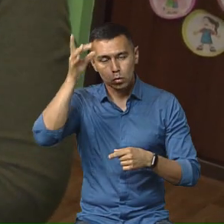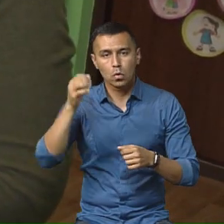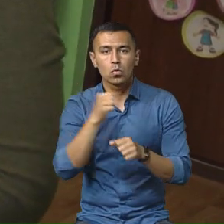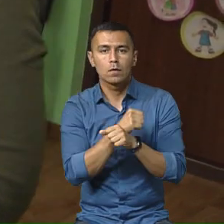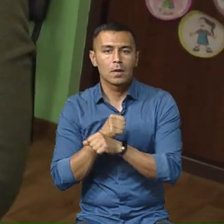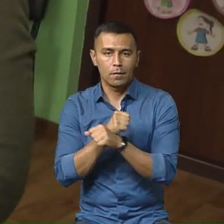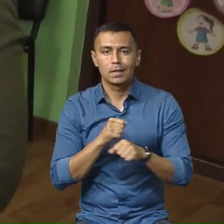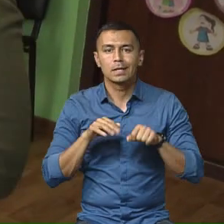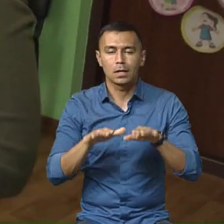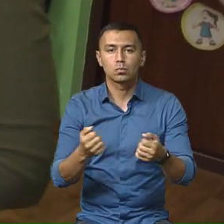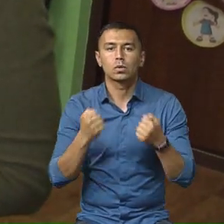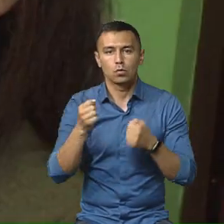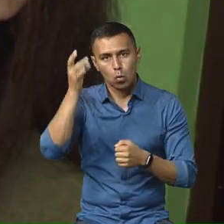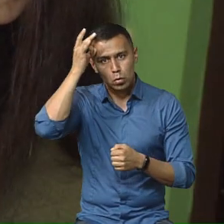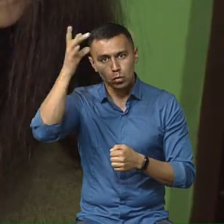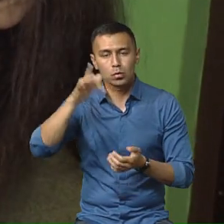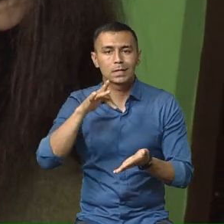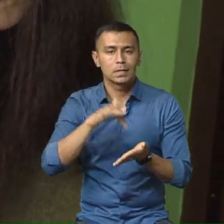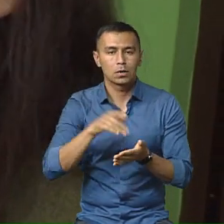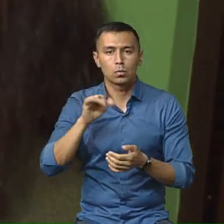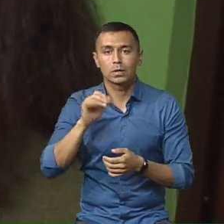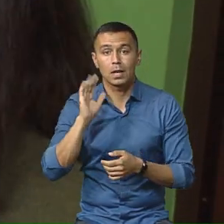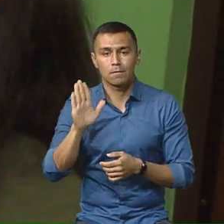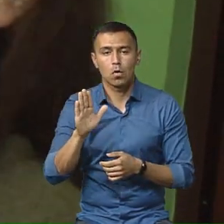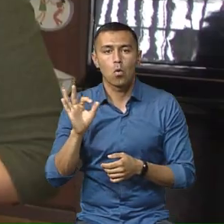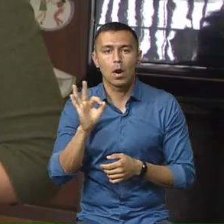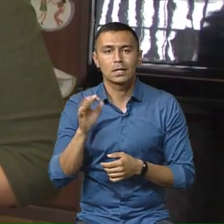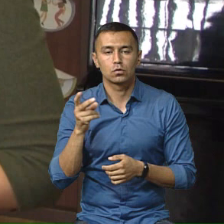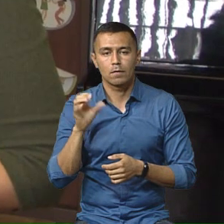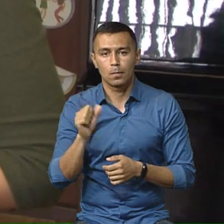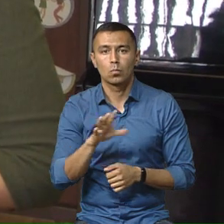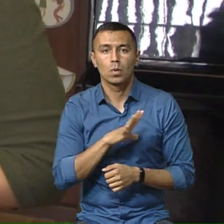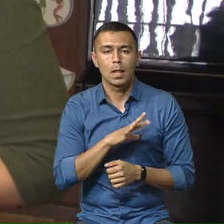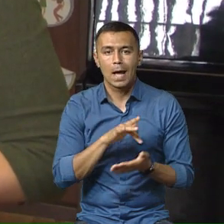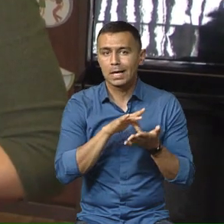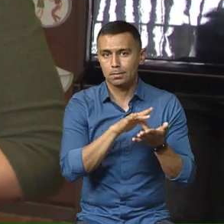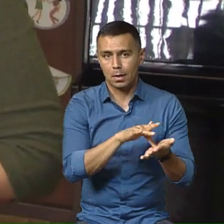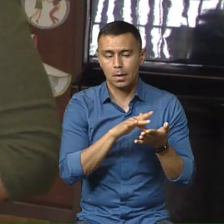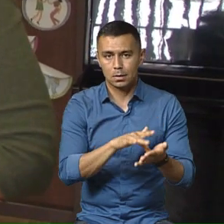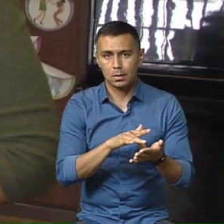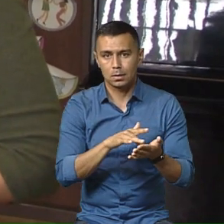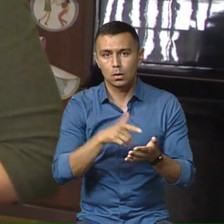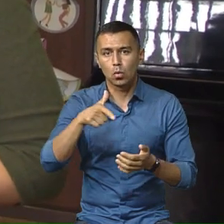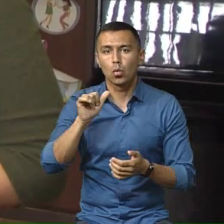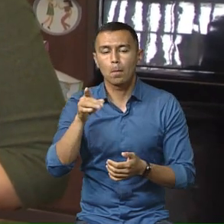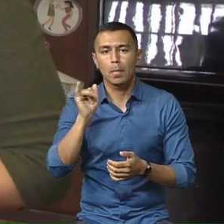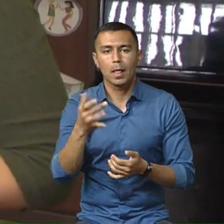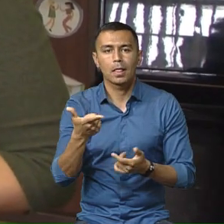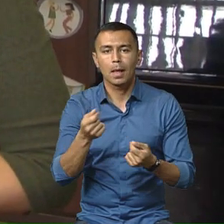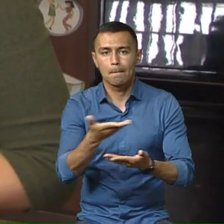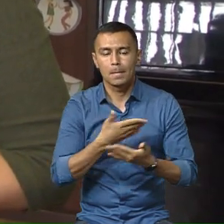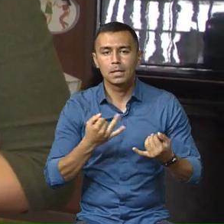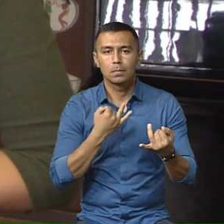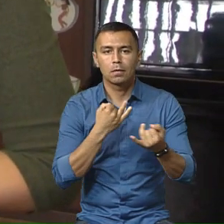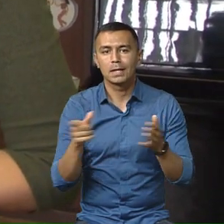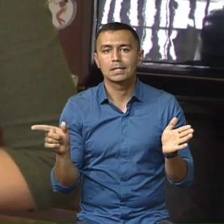культурно-дозвіллєвої діяльності спортивно-культурного центру Плоскирів Ольга Шевцова. Була експедиція у Гурби, де ми спілкувалися